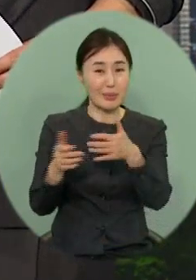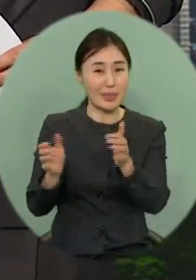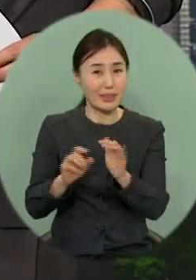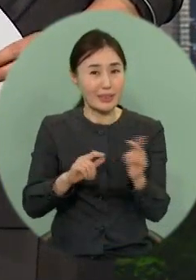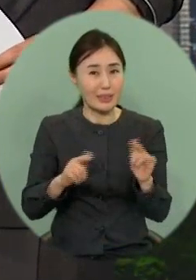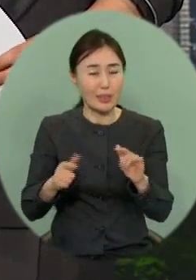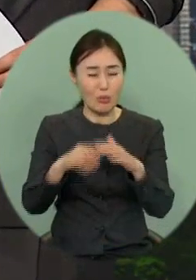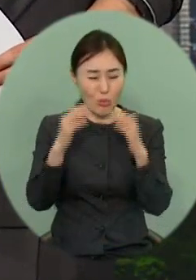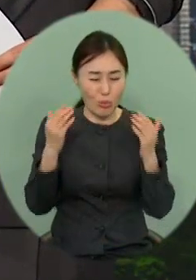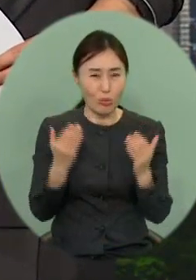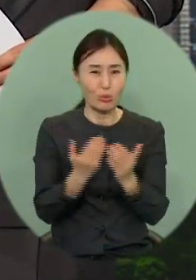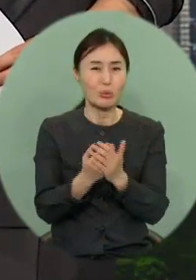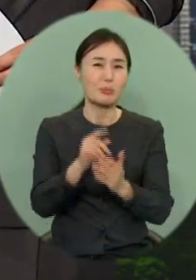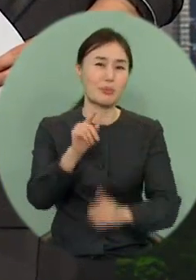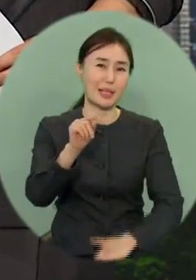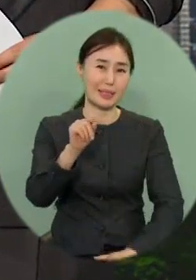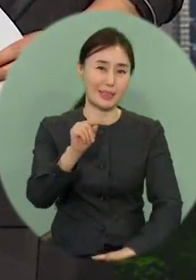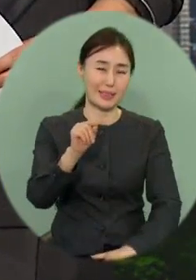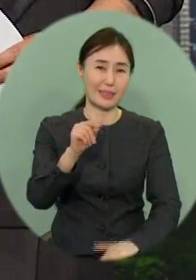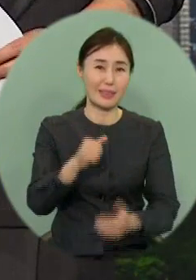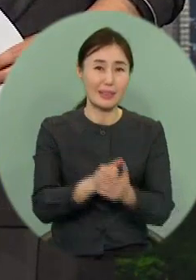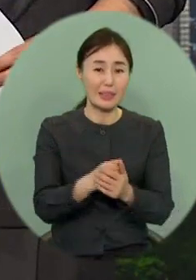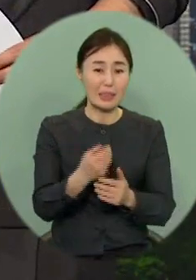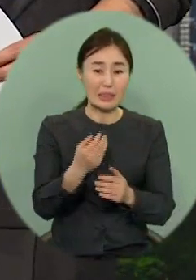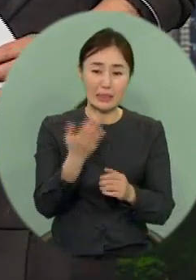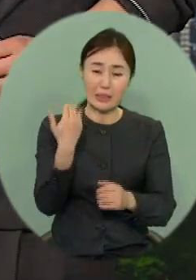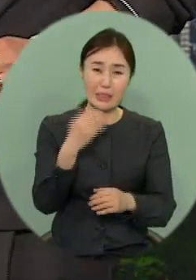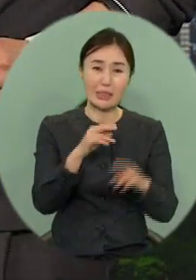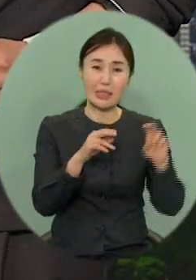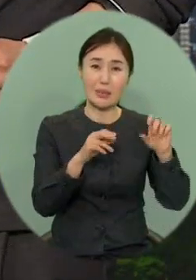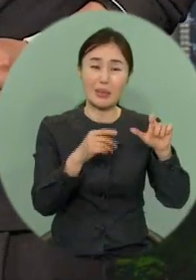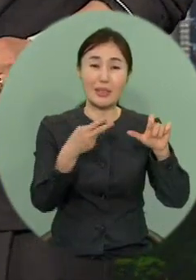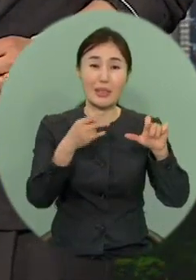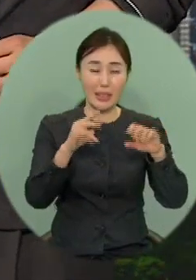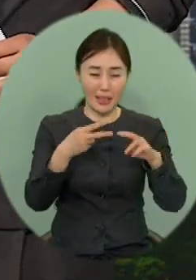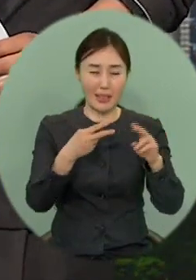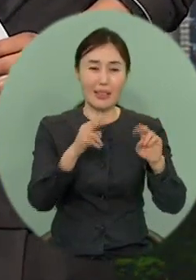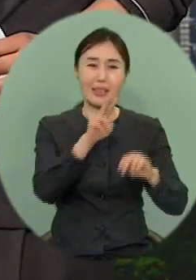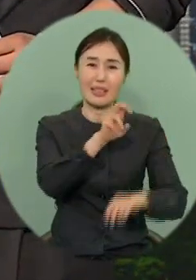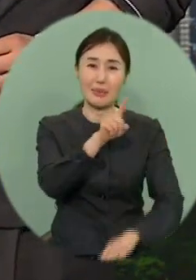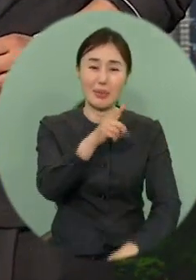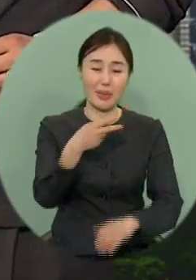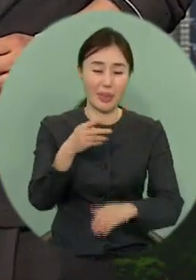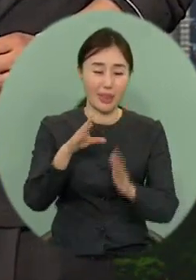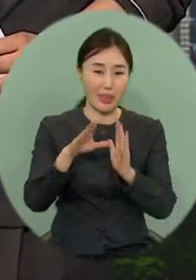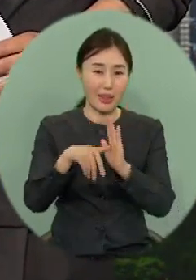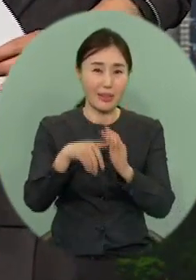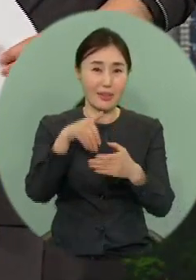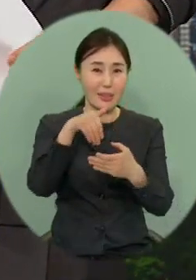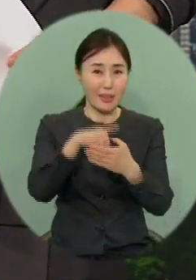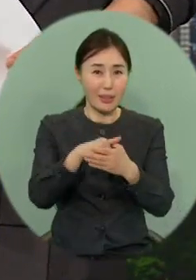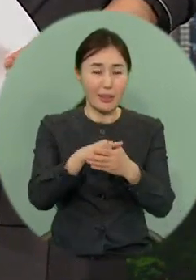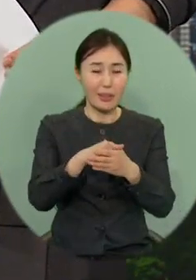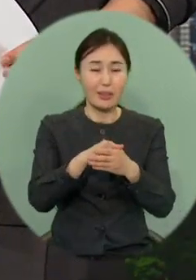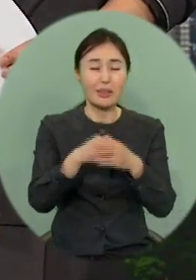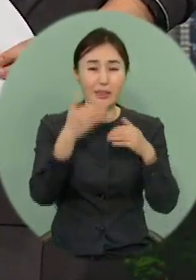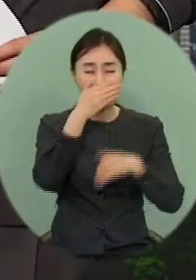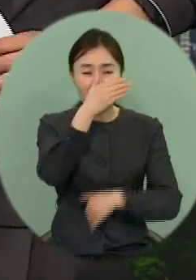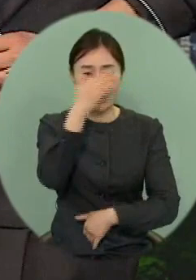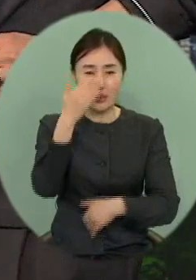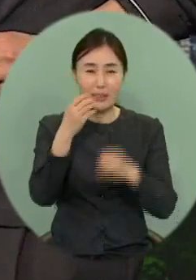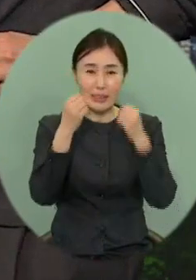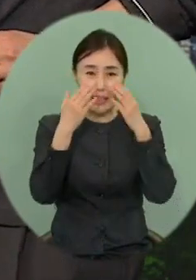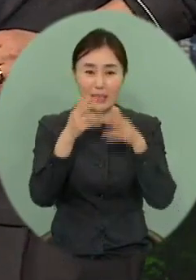모두 약 만 건입니다 지난 2일대 총선에서는 청년과 창업 등 청년 일자리가 이슈였는데